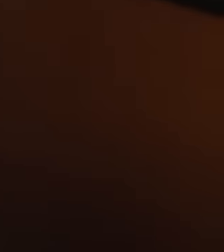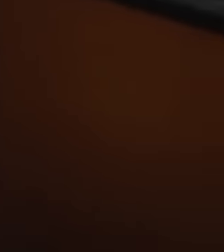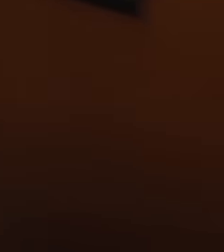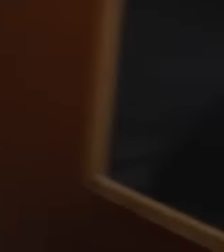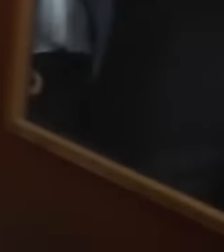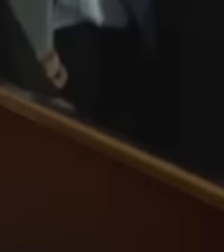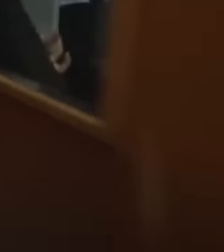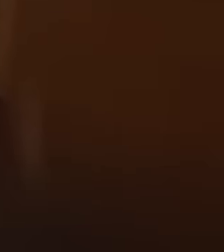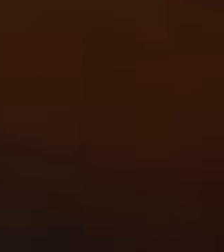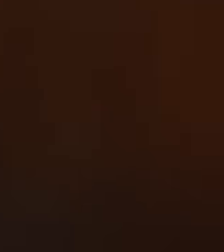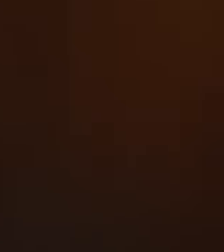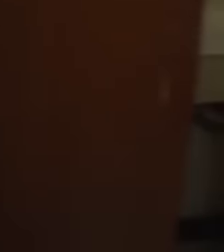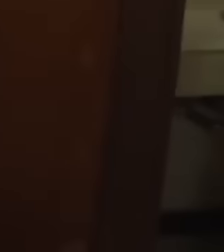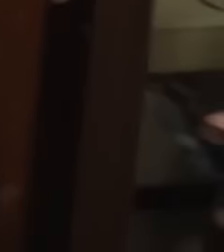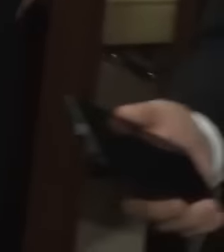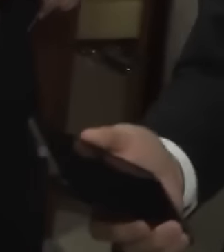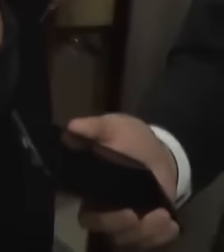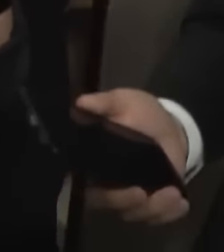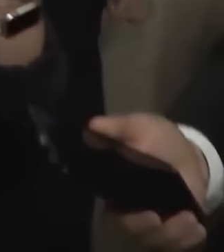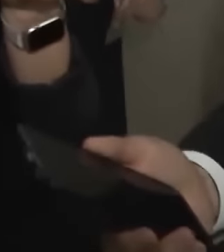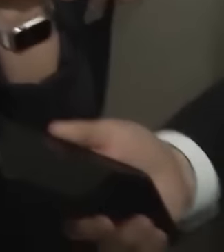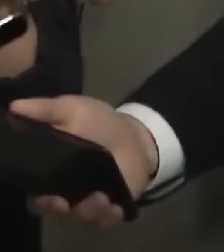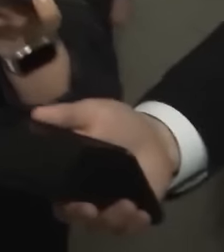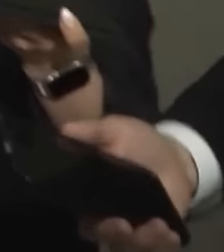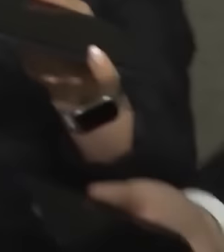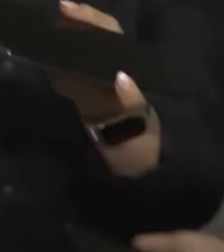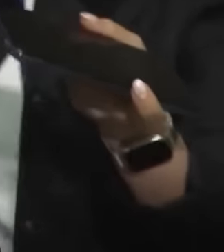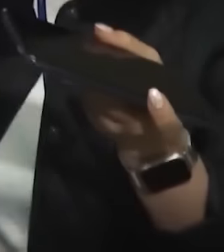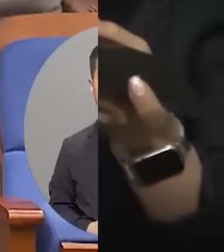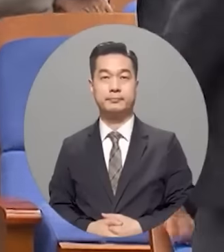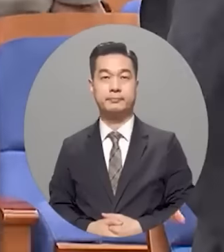이철규 의원은 아직 별다른 반응을 보이지 않고 있습니다.